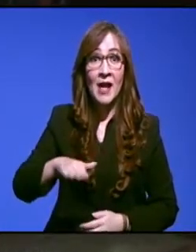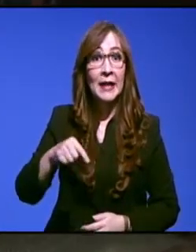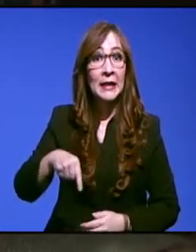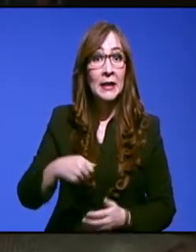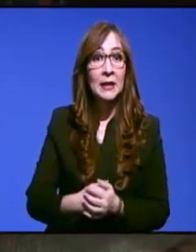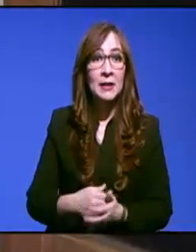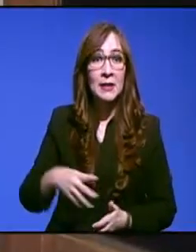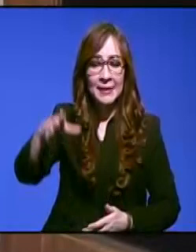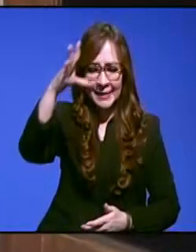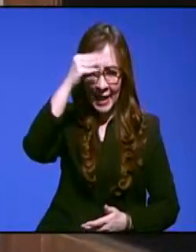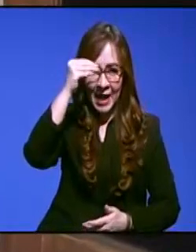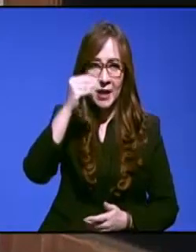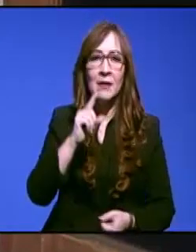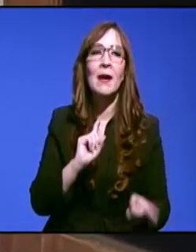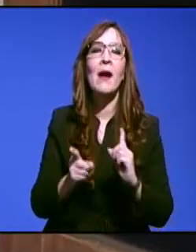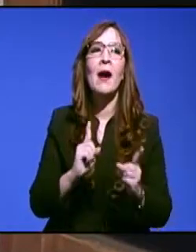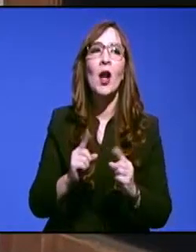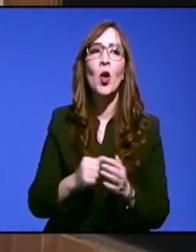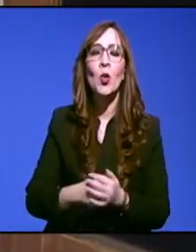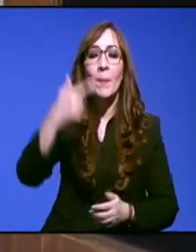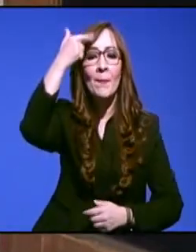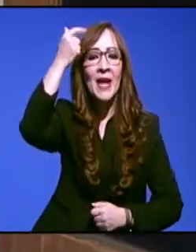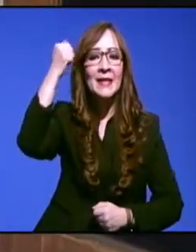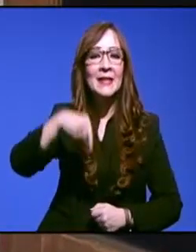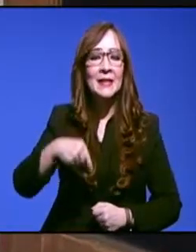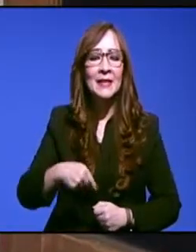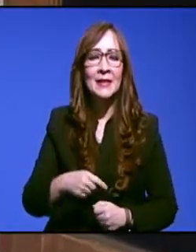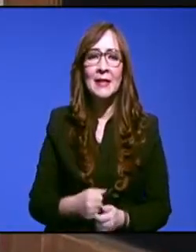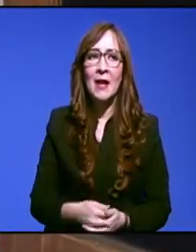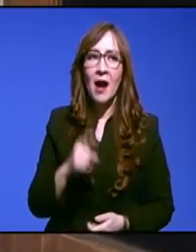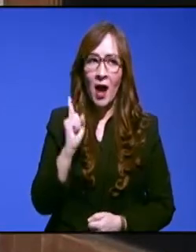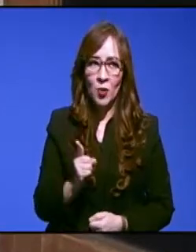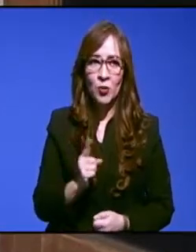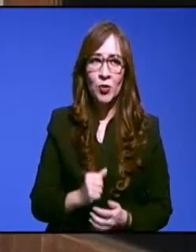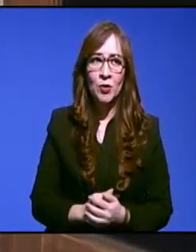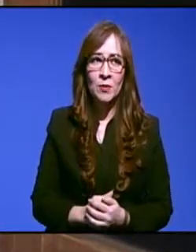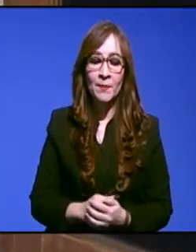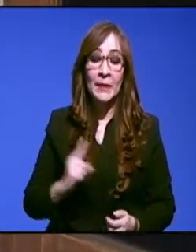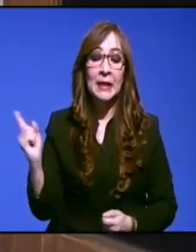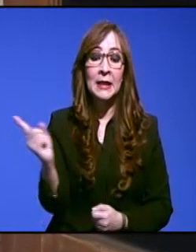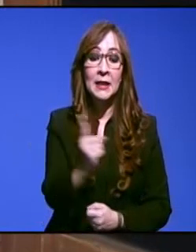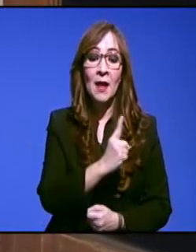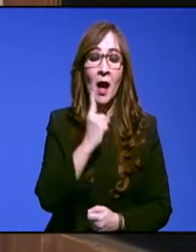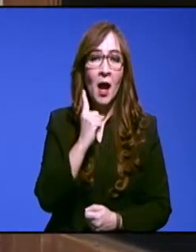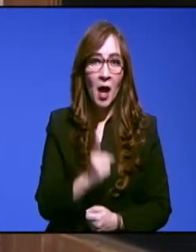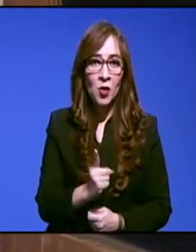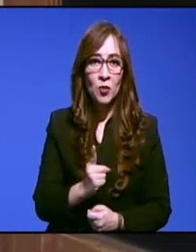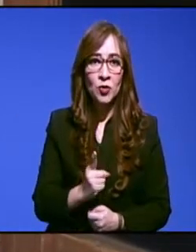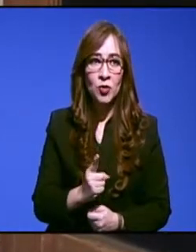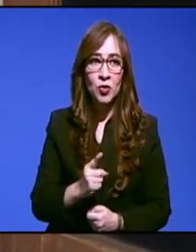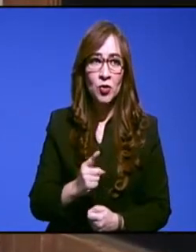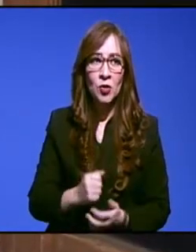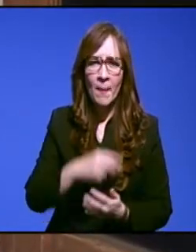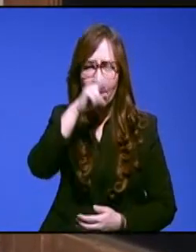utama. Nah, karena dari rumah kita belajar bosan, kita juga harus nyari ruang belajar yang enak. Misalnya